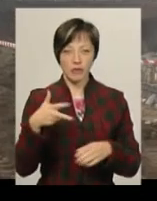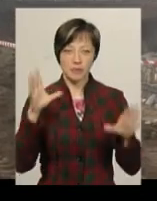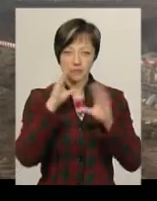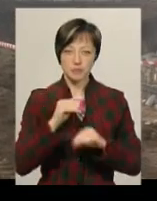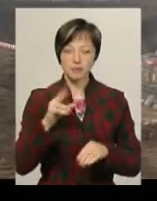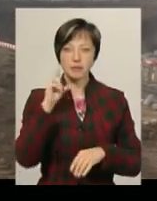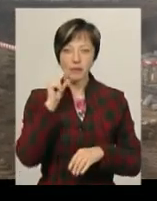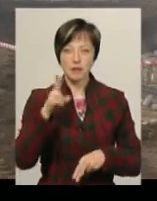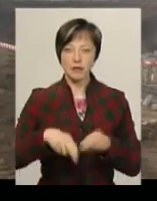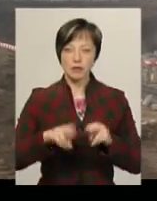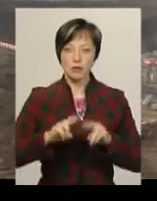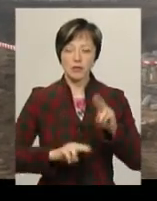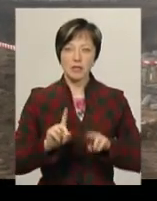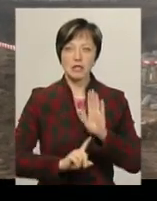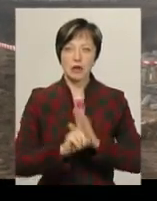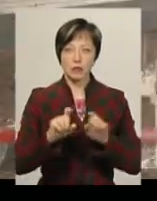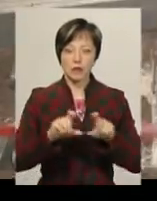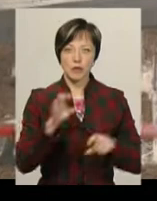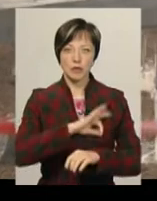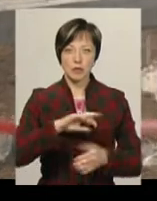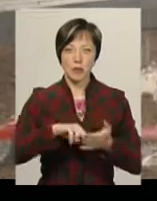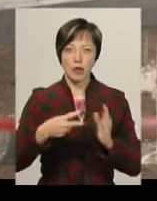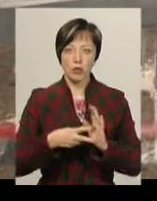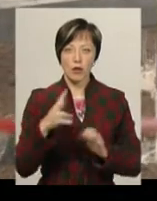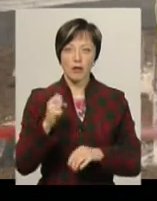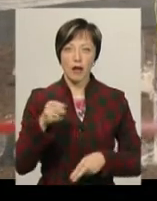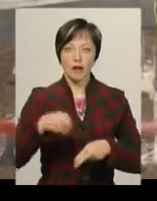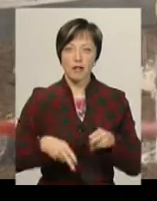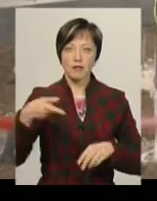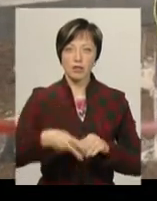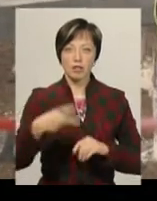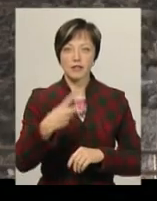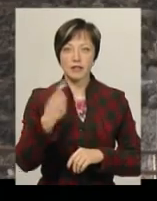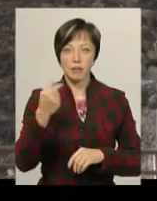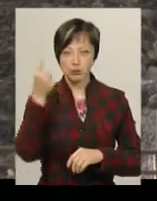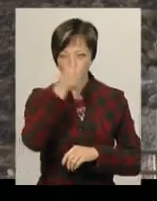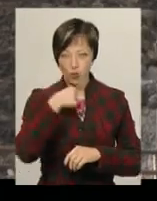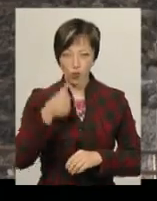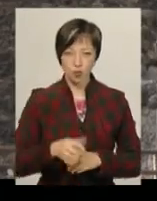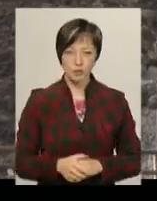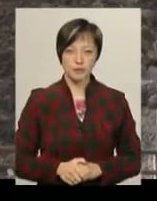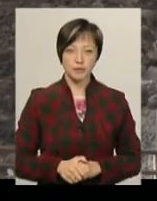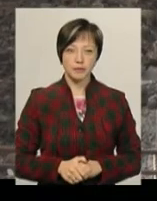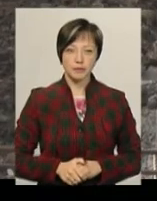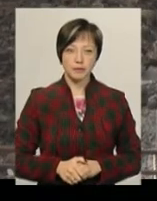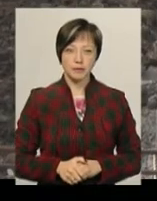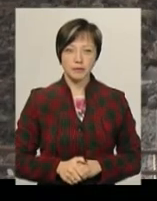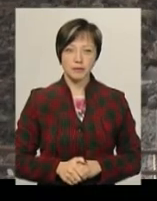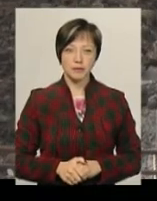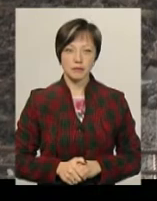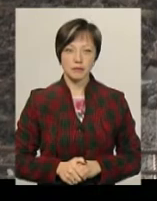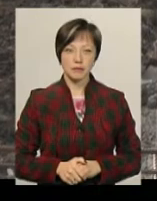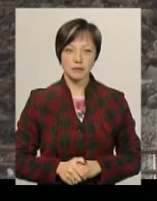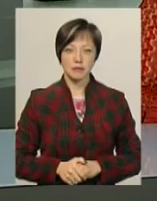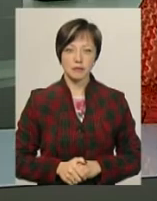Дата завершення будівництва і запуску об'єкта в експлуатацію заплановано на кінець 2021 року. Ірина Хижа, Віктор Кривий, новини